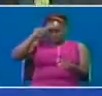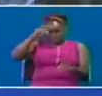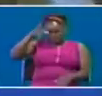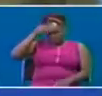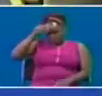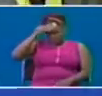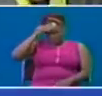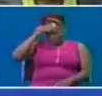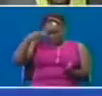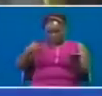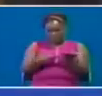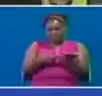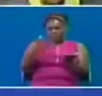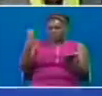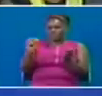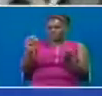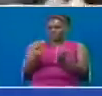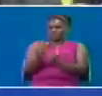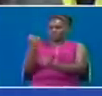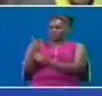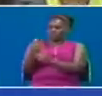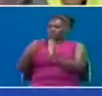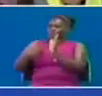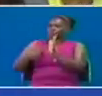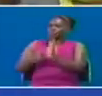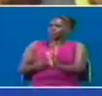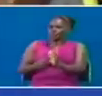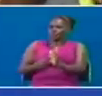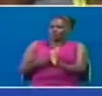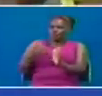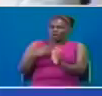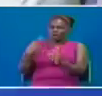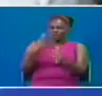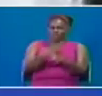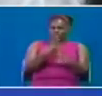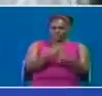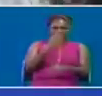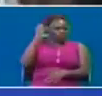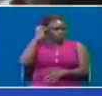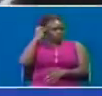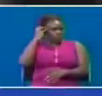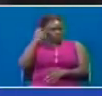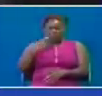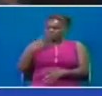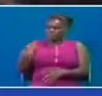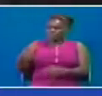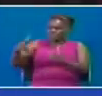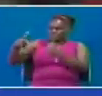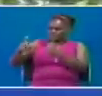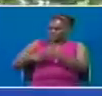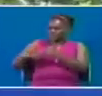ufundi nchini za mwaka 2012 zinaonyesha kwamba kuna taasisi za mafunzo ya ufundi 697